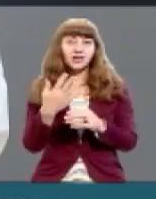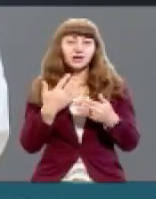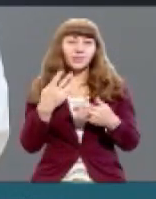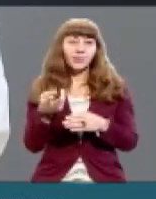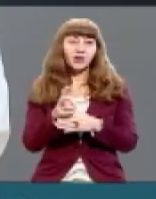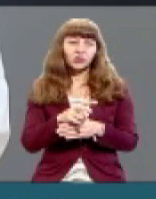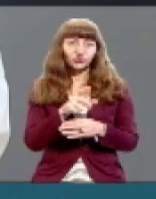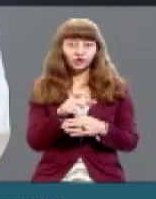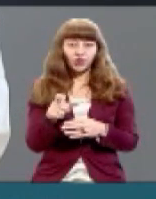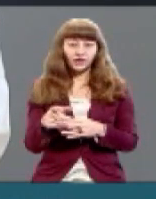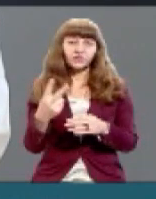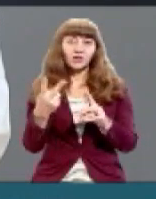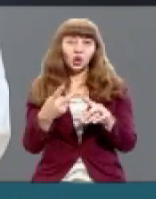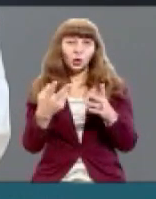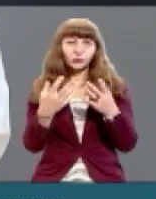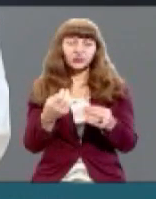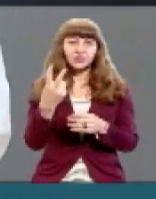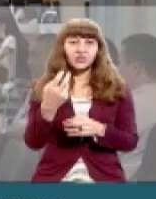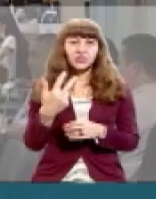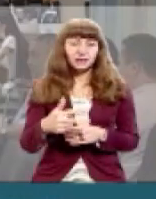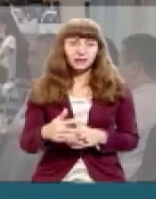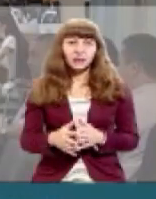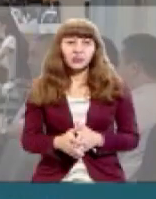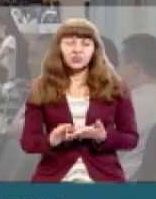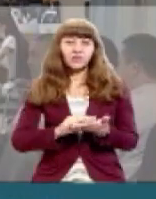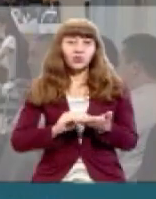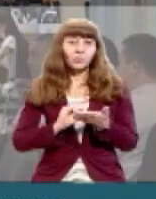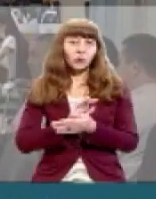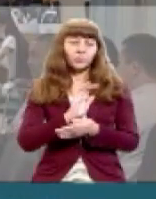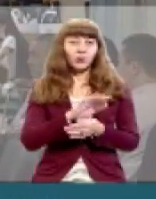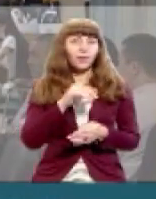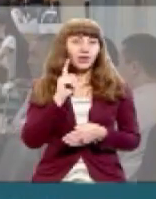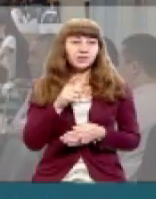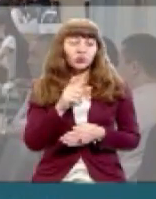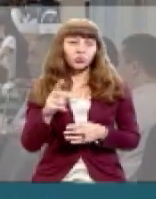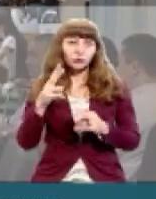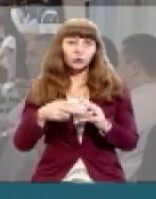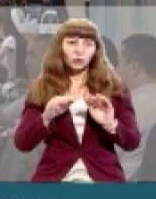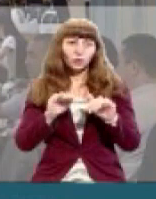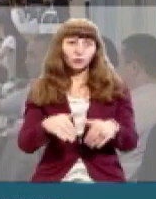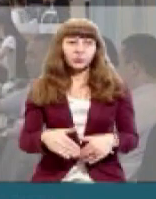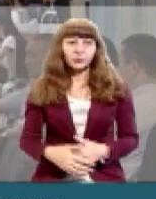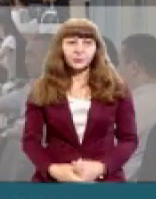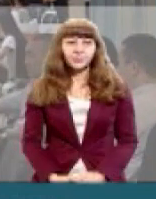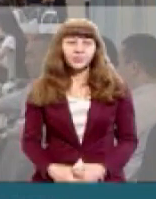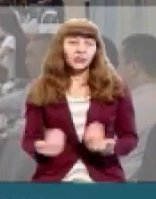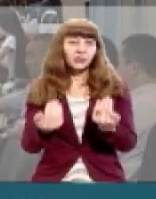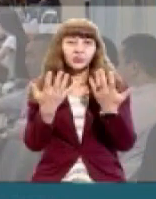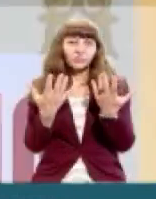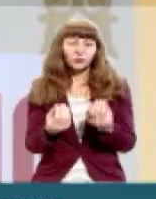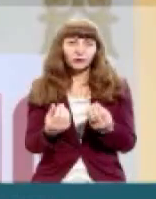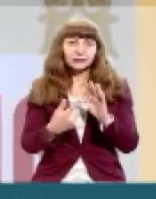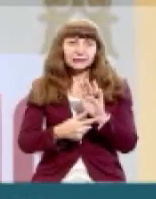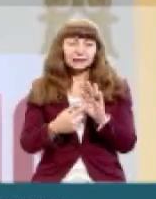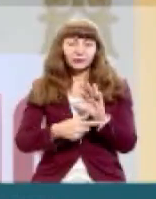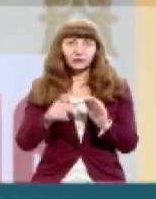жиналған. Одан бөлек педагогикалық мамандықтар квота арқылы 360 грант бөлінген. Өтінішті мектеп түлектерінен басқа колледж аяқтаған жастар да тапсыралады.